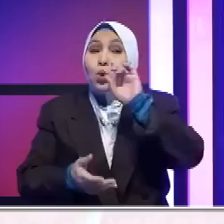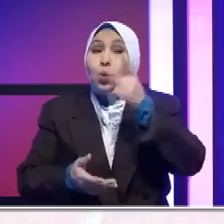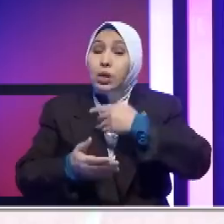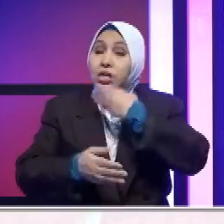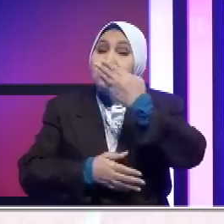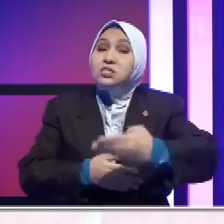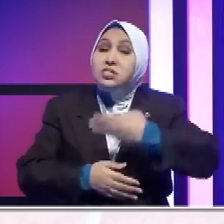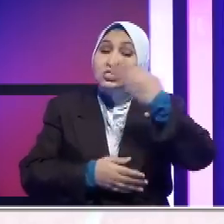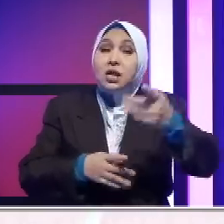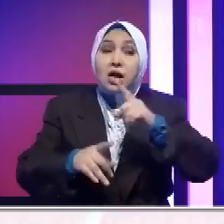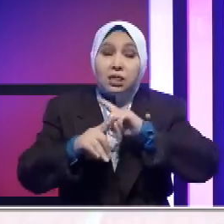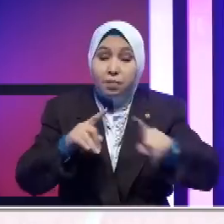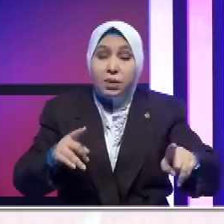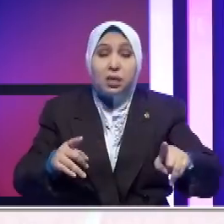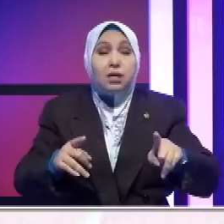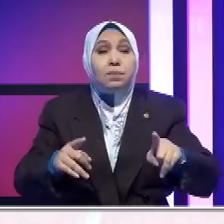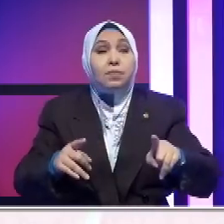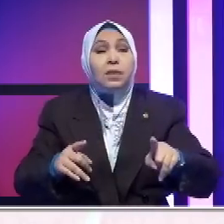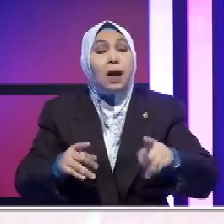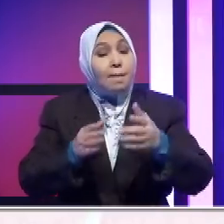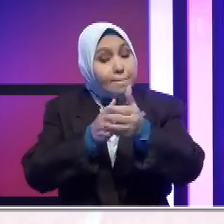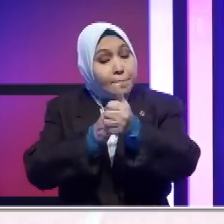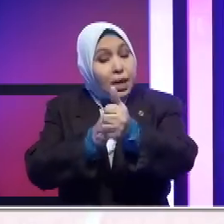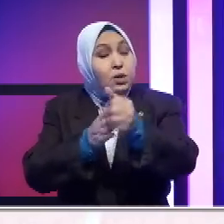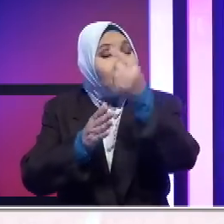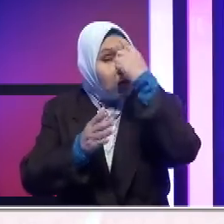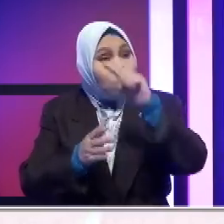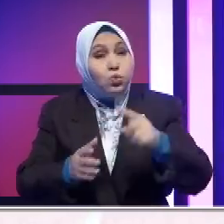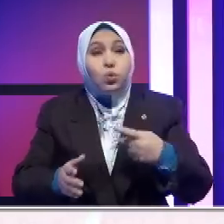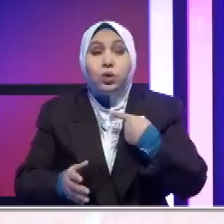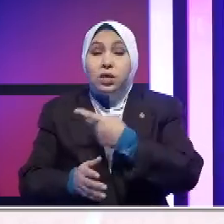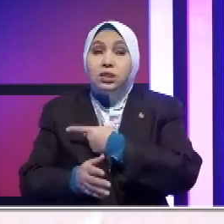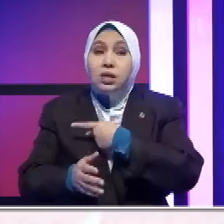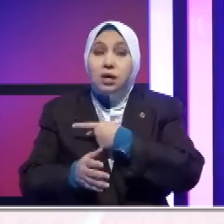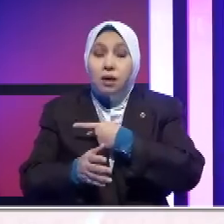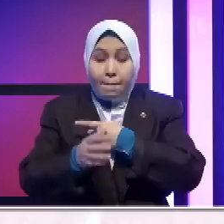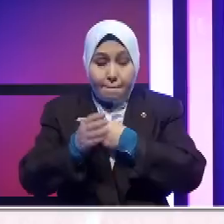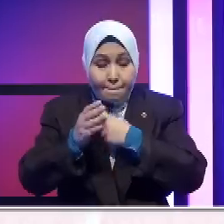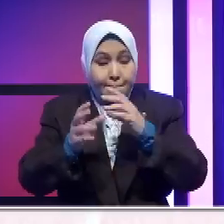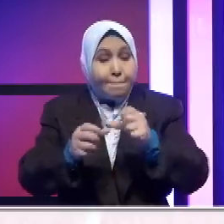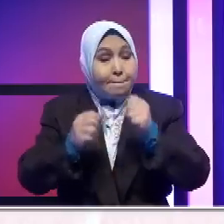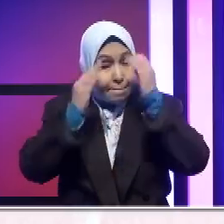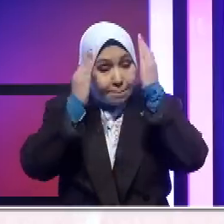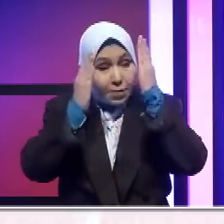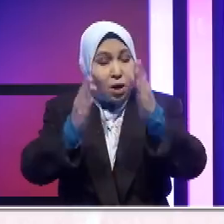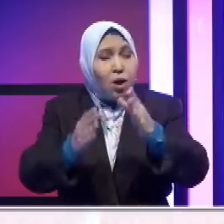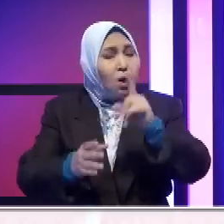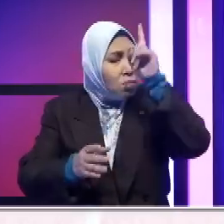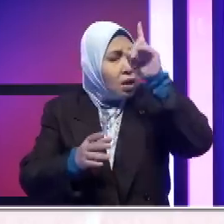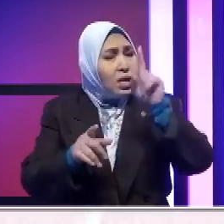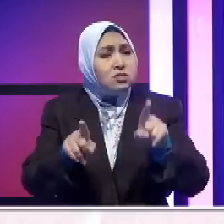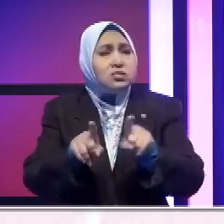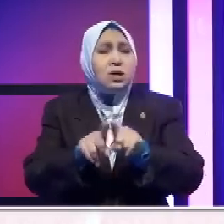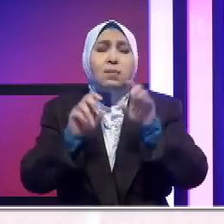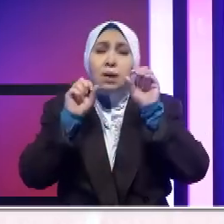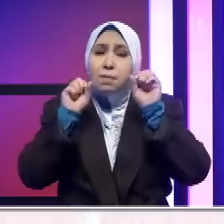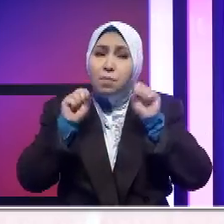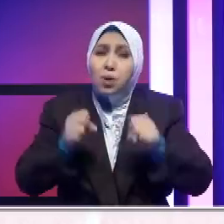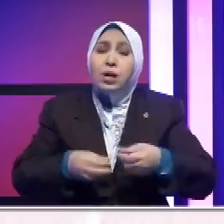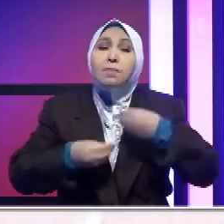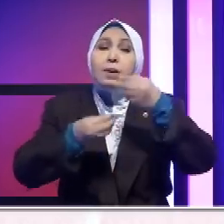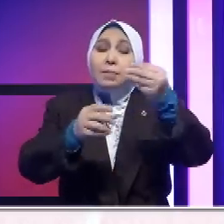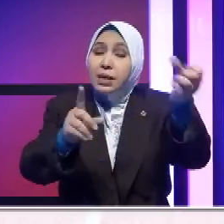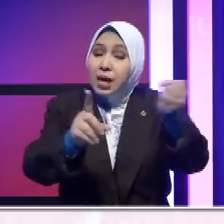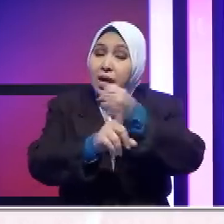sejarah, tetapi ia adalah panduan untuk kita mengambil iktibar bahawa Allah yang sama boleh memberikan